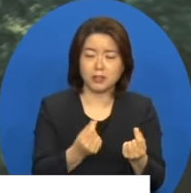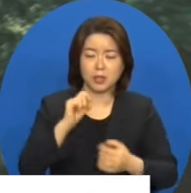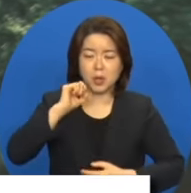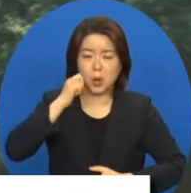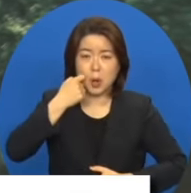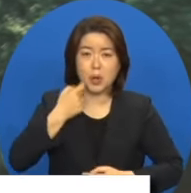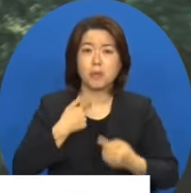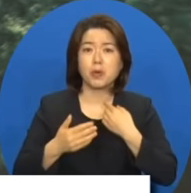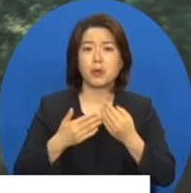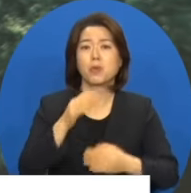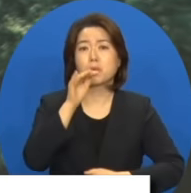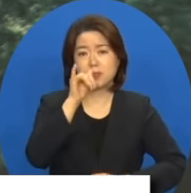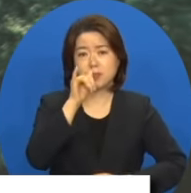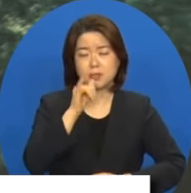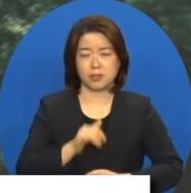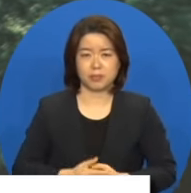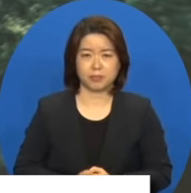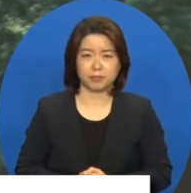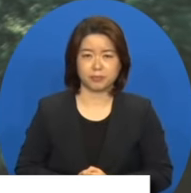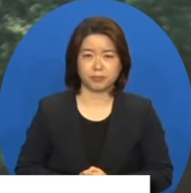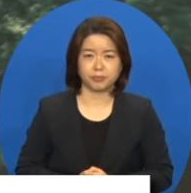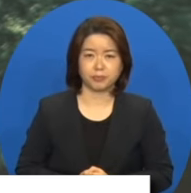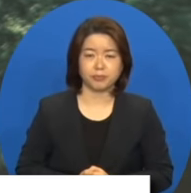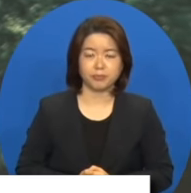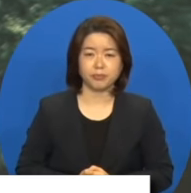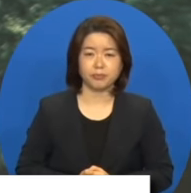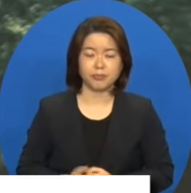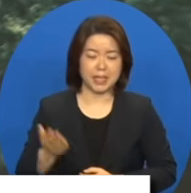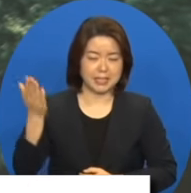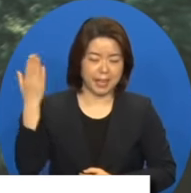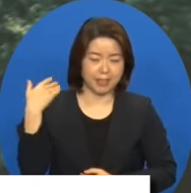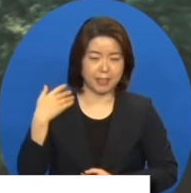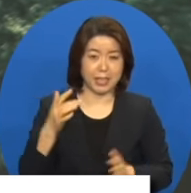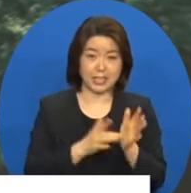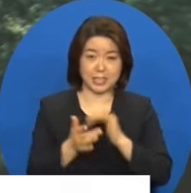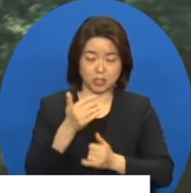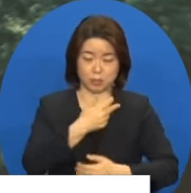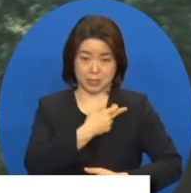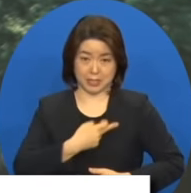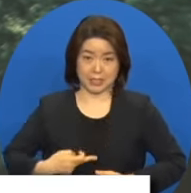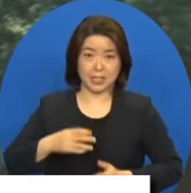겪고 있습니다. 사도시대 때처럼